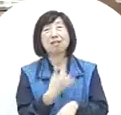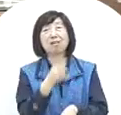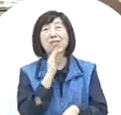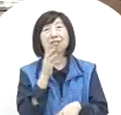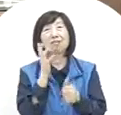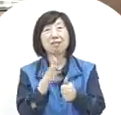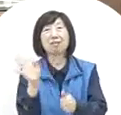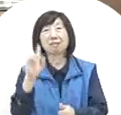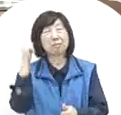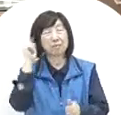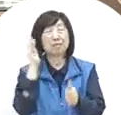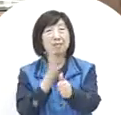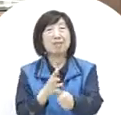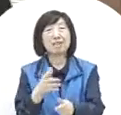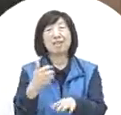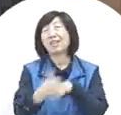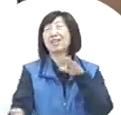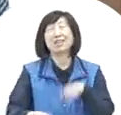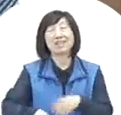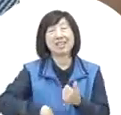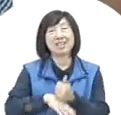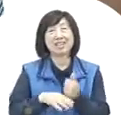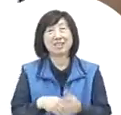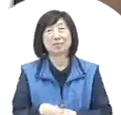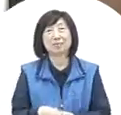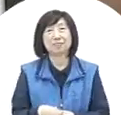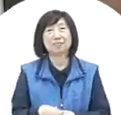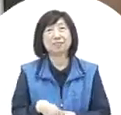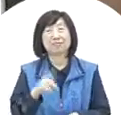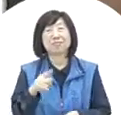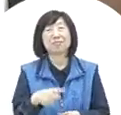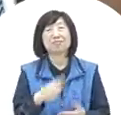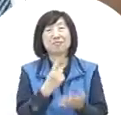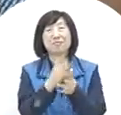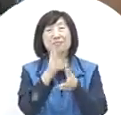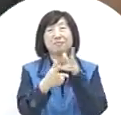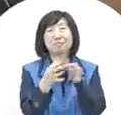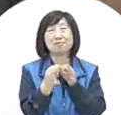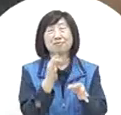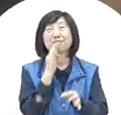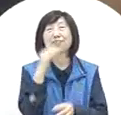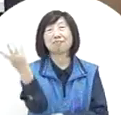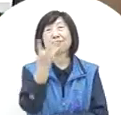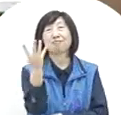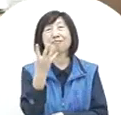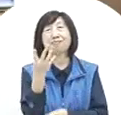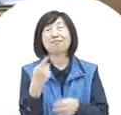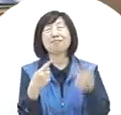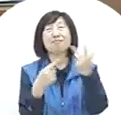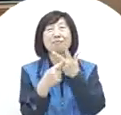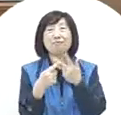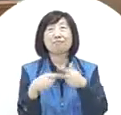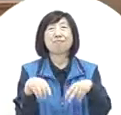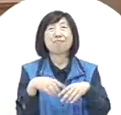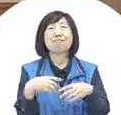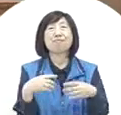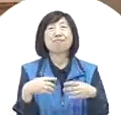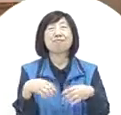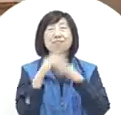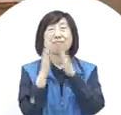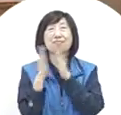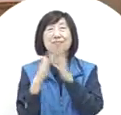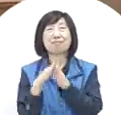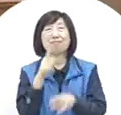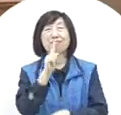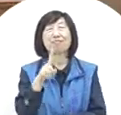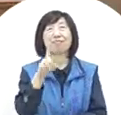都没想要问啊，倒去。你们所有的超商使用只有四大超商哦，你们一直对外宣称说有